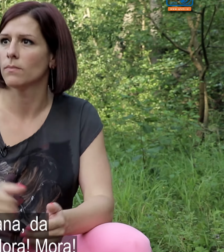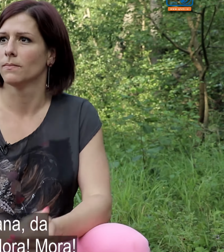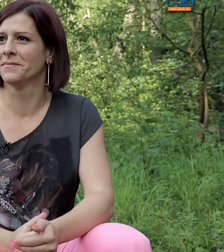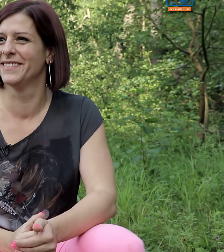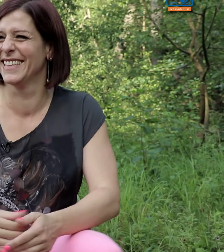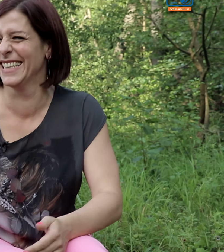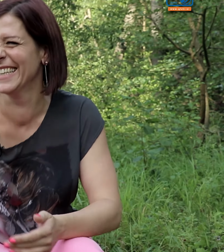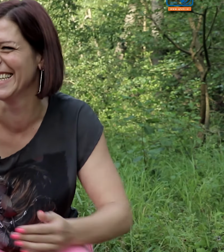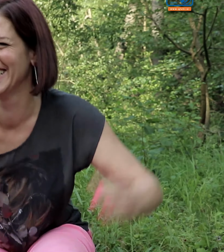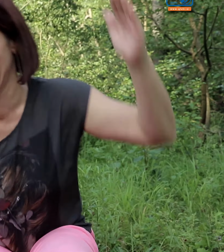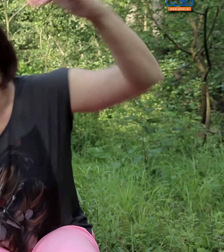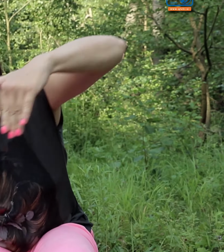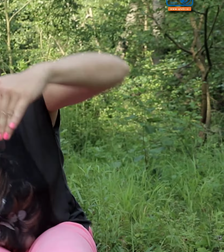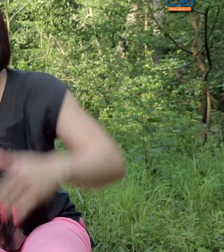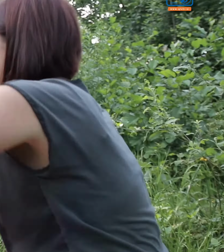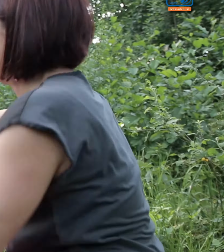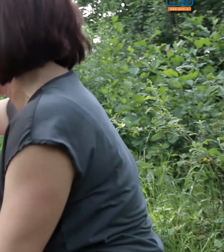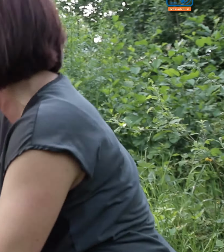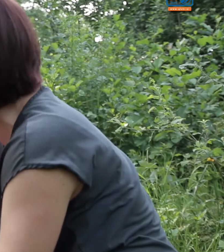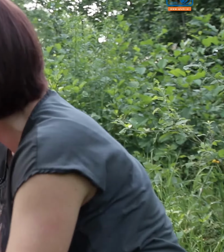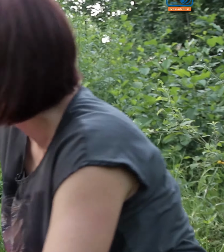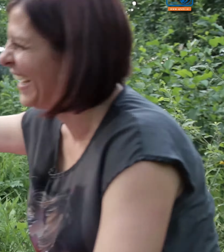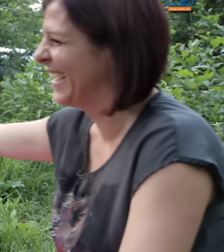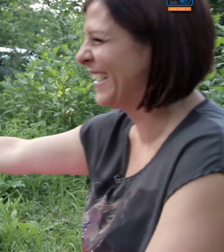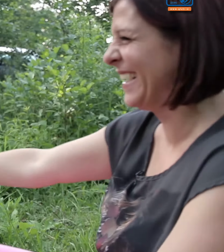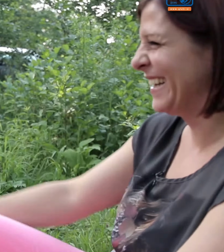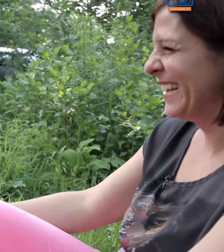Mora. Jo.